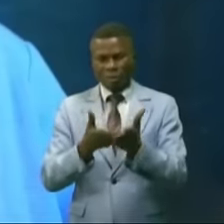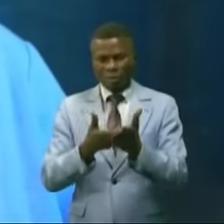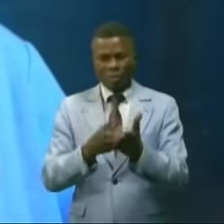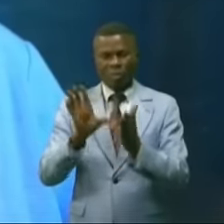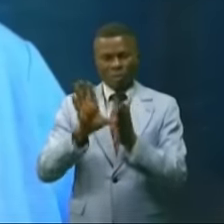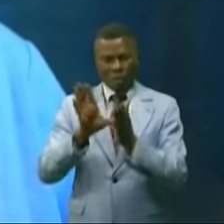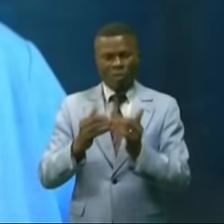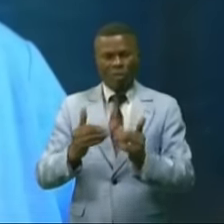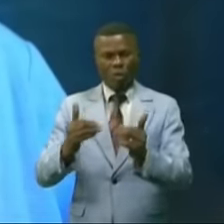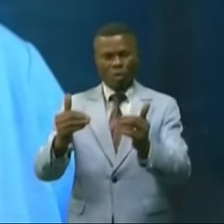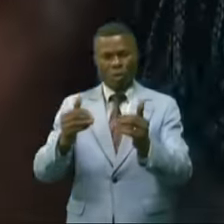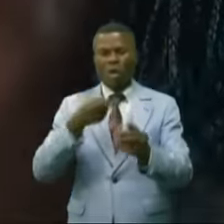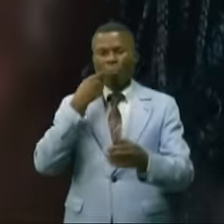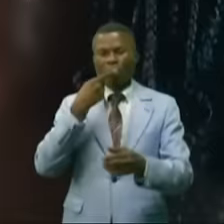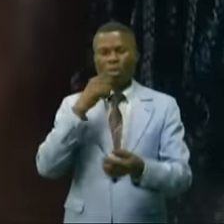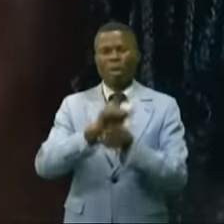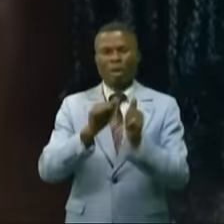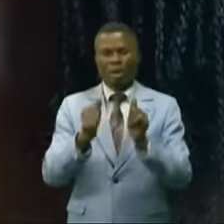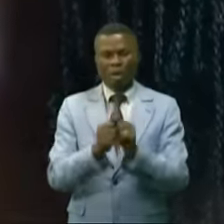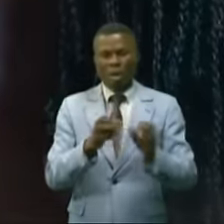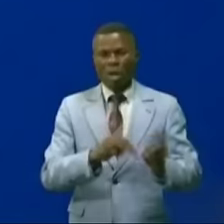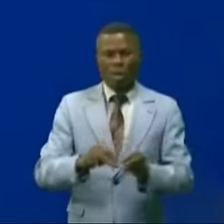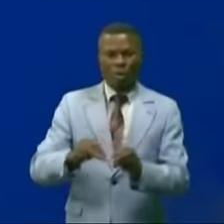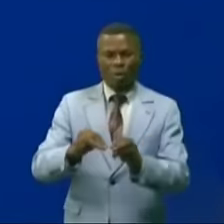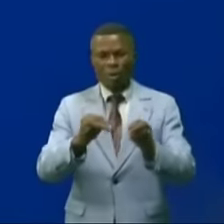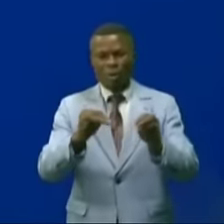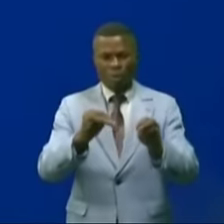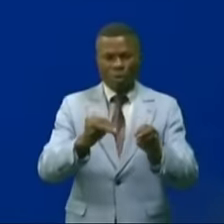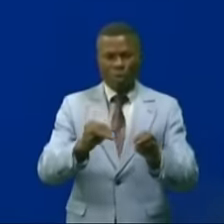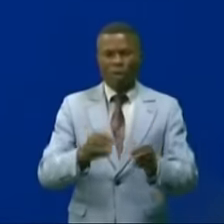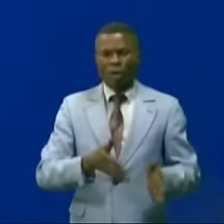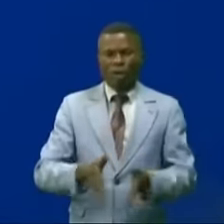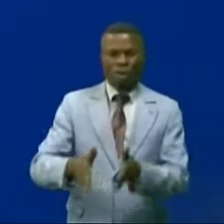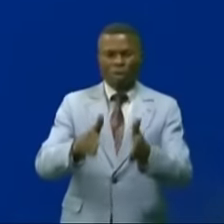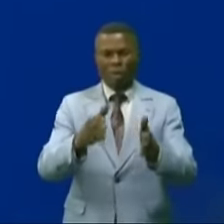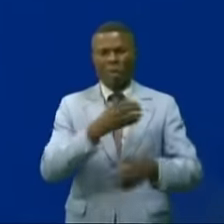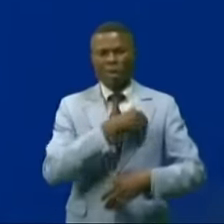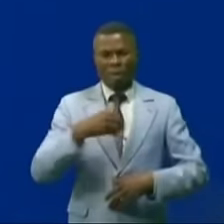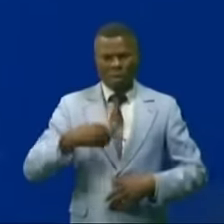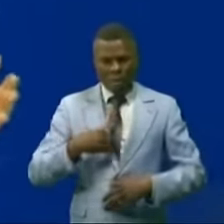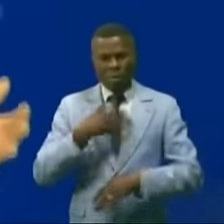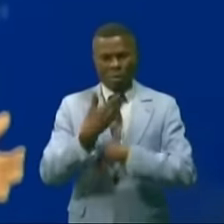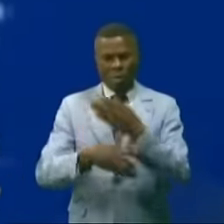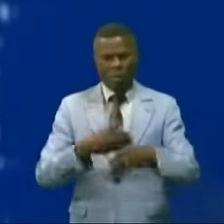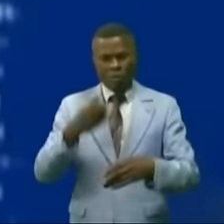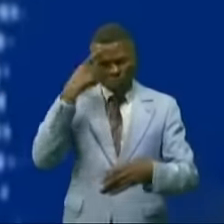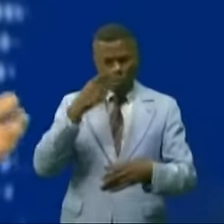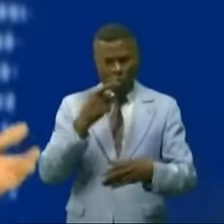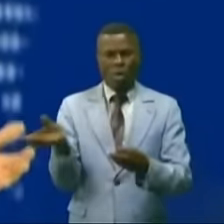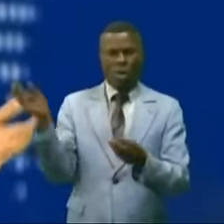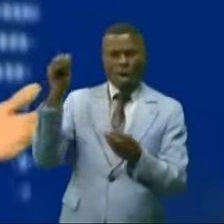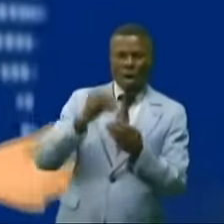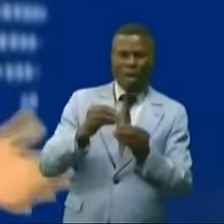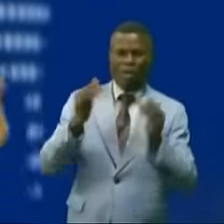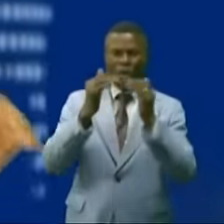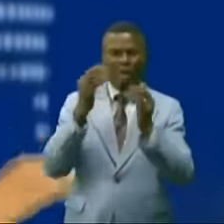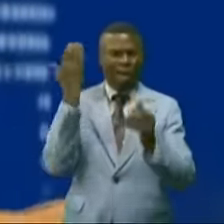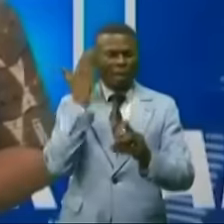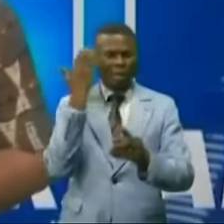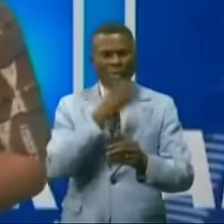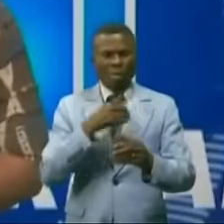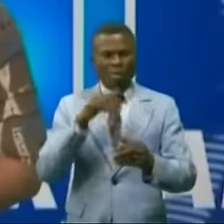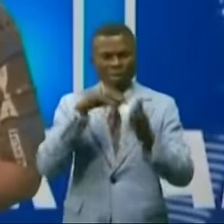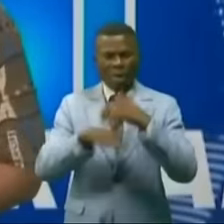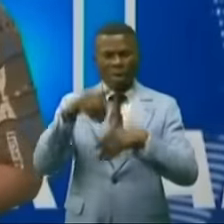film va justement parler des stratégies, du chemin que les femmes ont parcouru pour inscrire la parité dans la